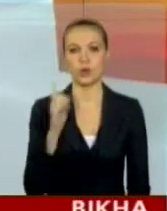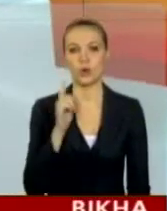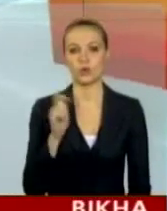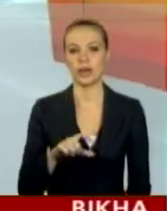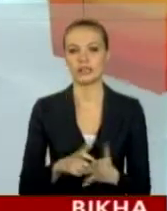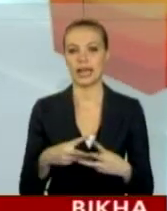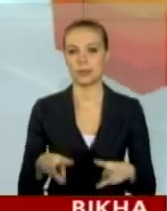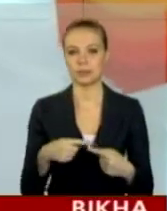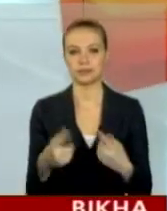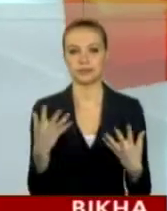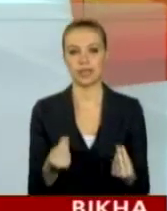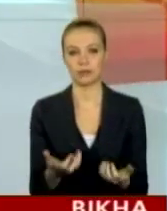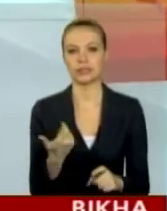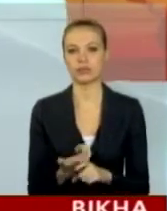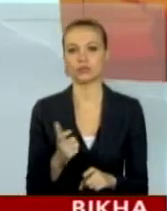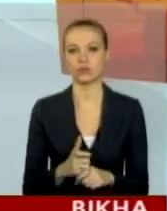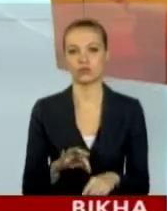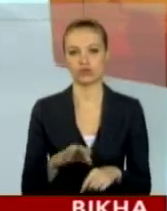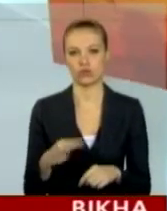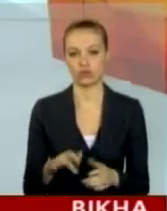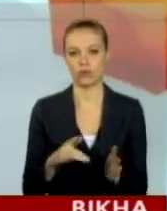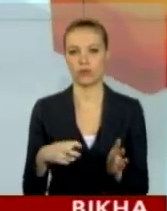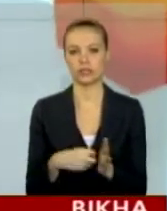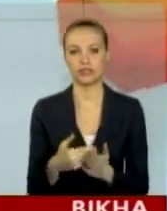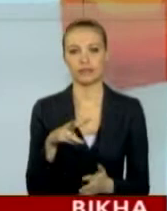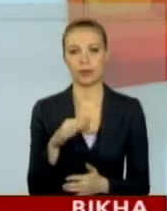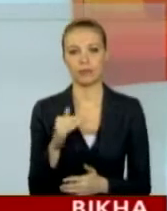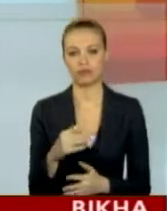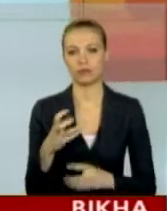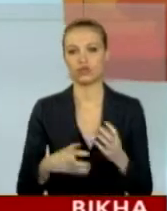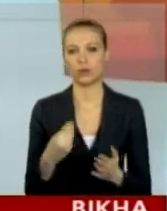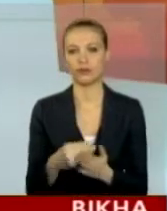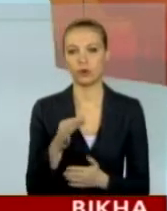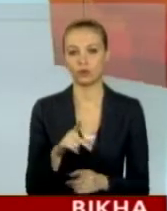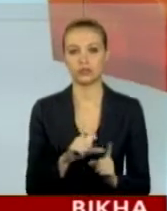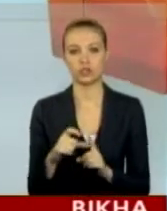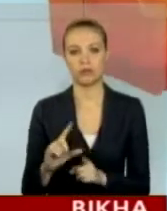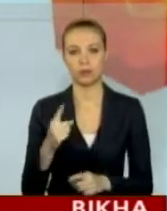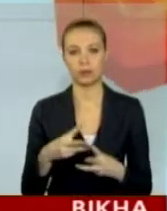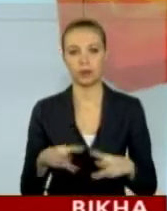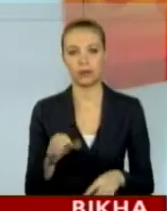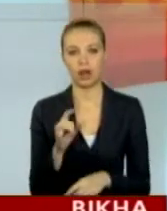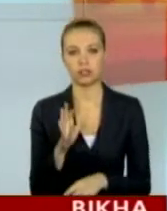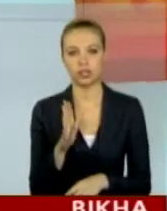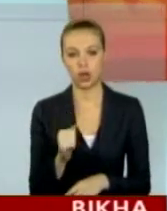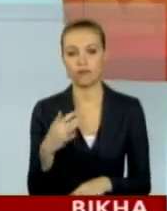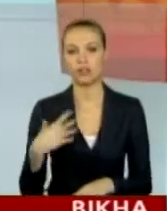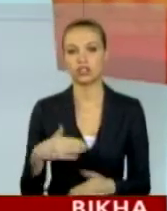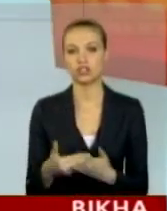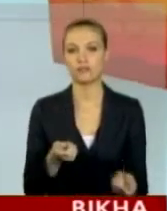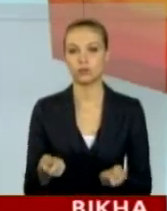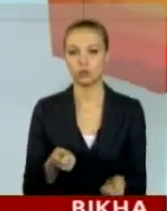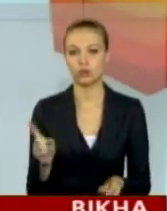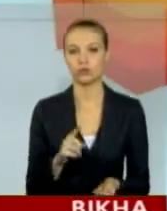Український Кабмін днями дістав досить жорсткого листа від МВФ. Міжнародний валютний фонд, за словами прем'єра Миколи Азарова, зажадав від уряду,